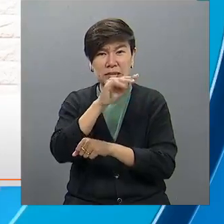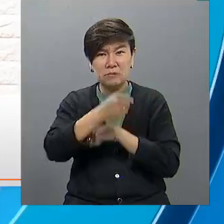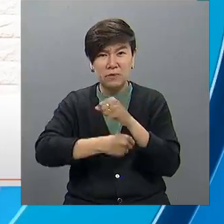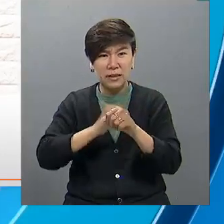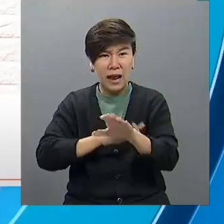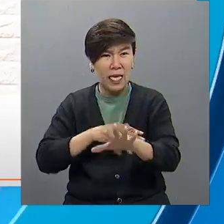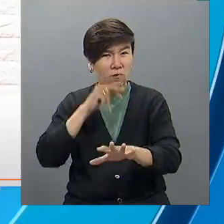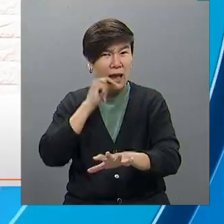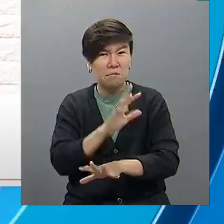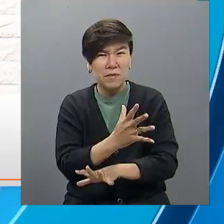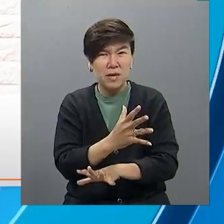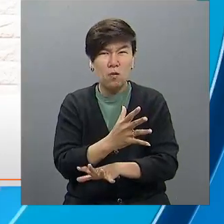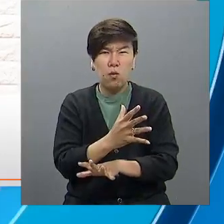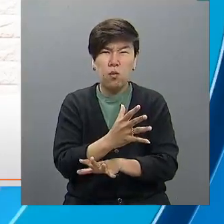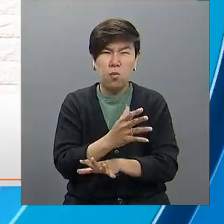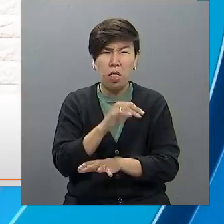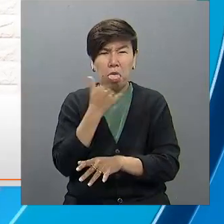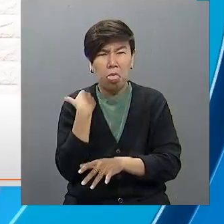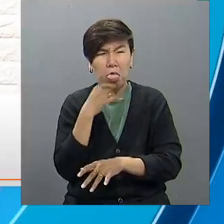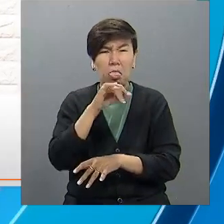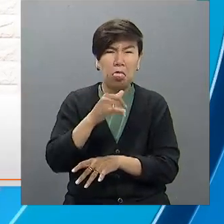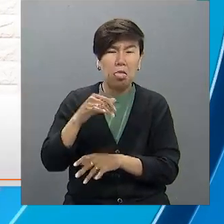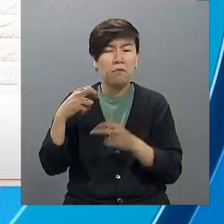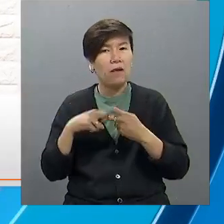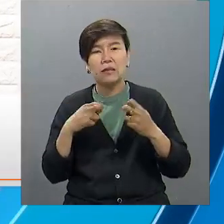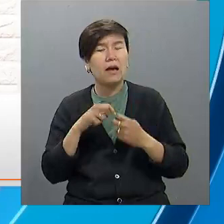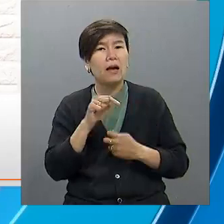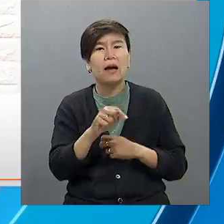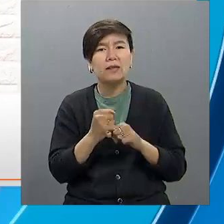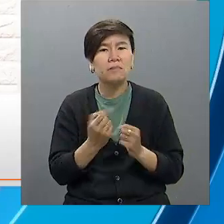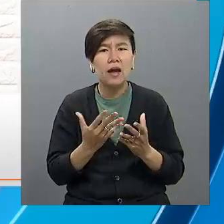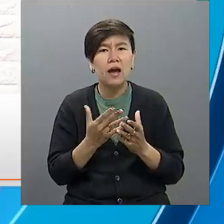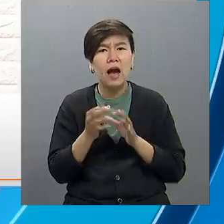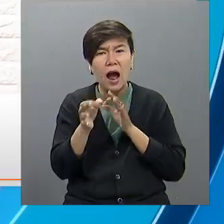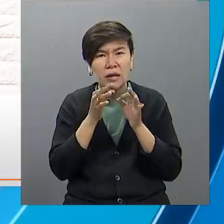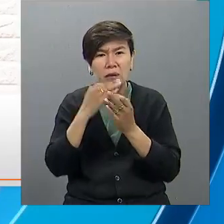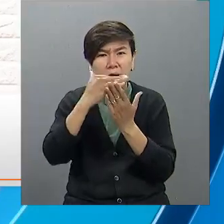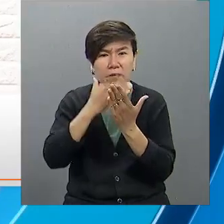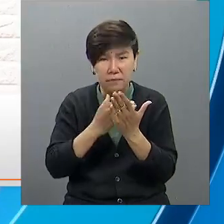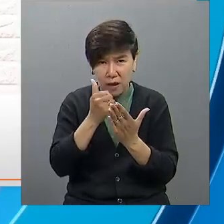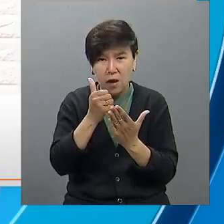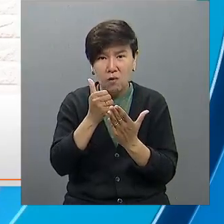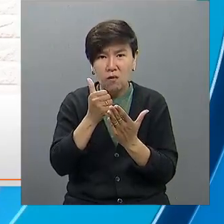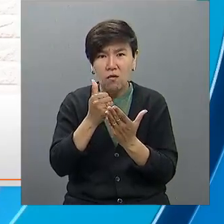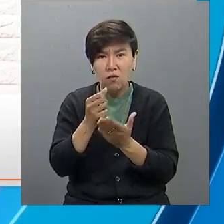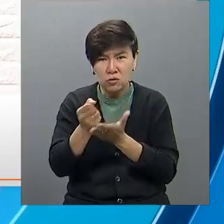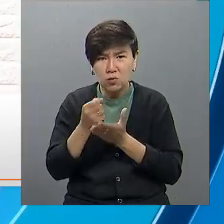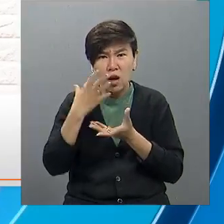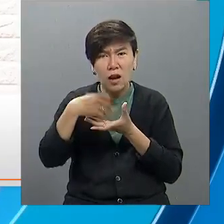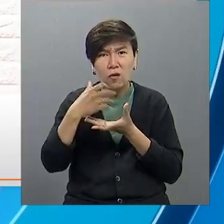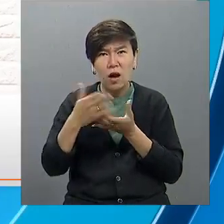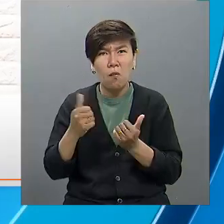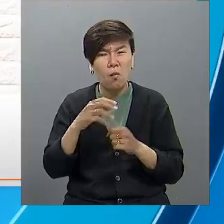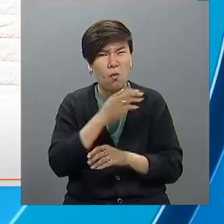งวันนี้เนี่ยปัญหาที่มันเกิดขึ้นเนี่ยค่ะพอจะชี้แจงได้ไหมคะว่ามันเป็นเพราะอะไรที่มันล่วงเลยมาเป็น10